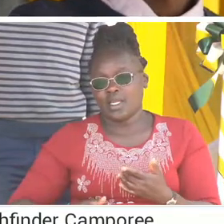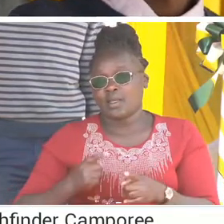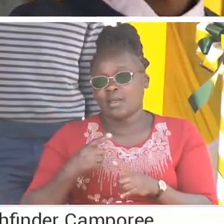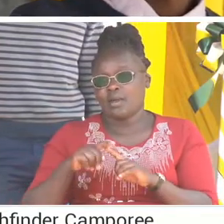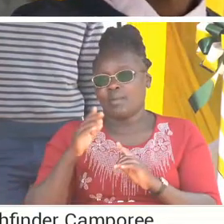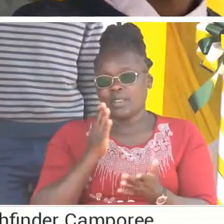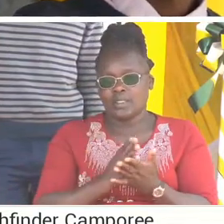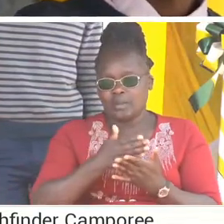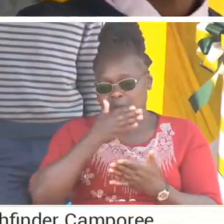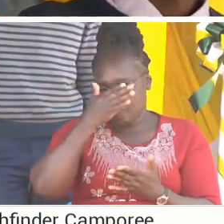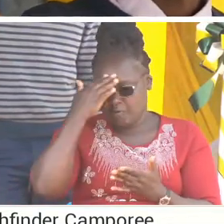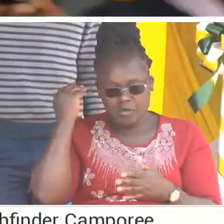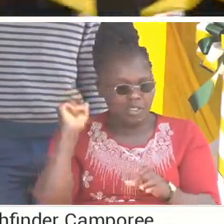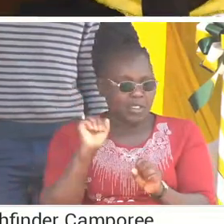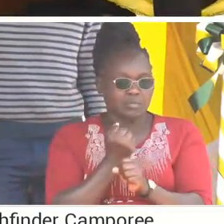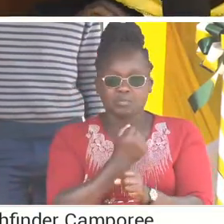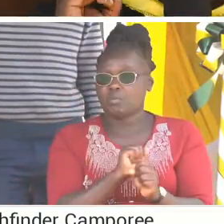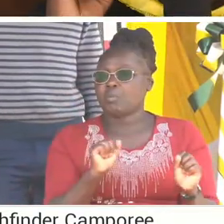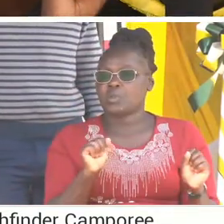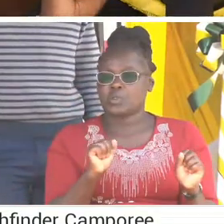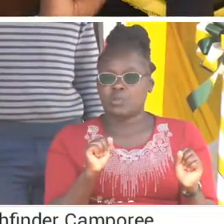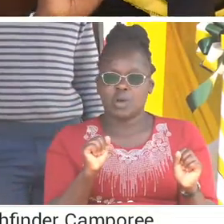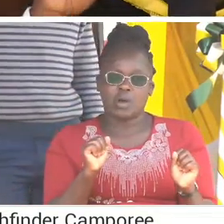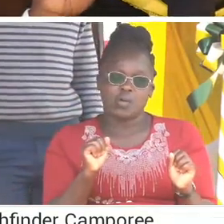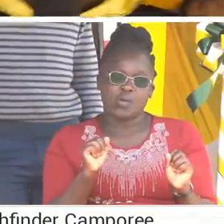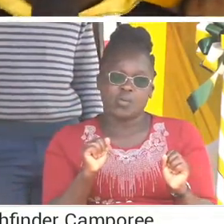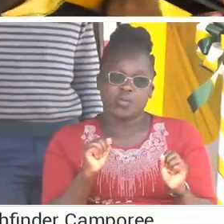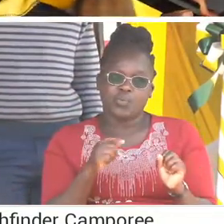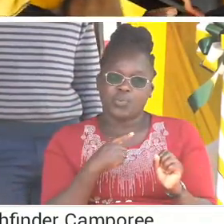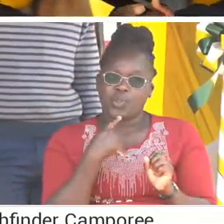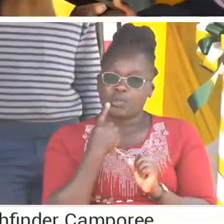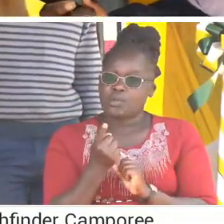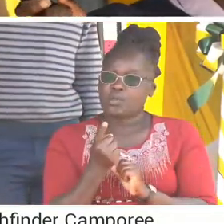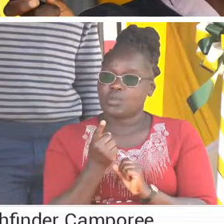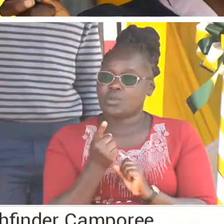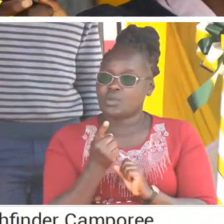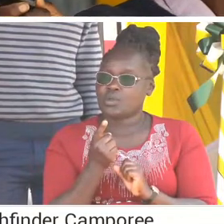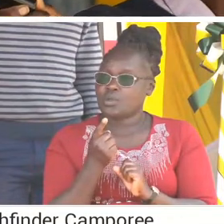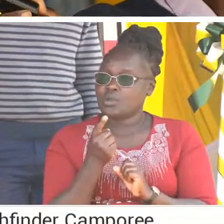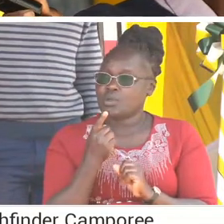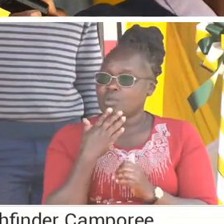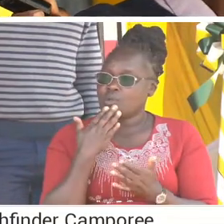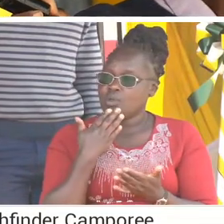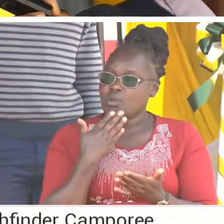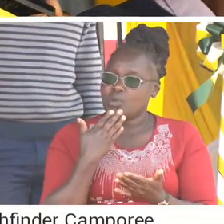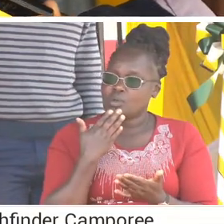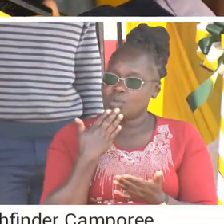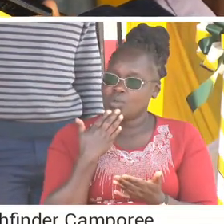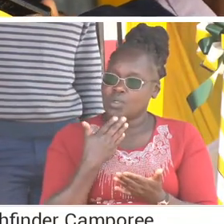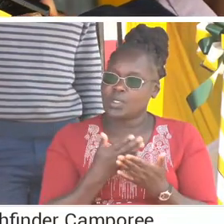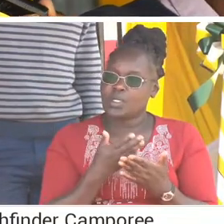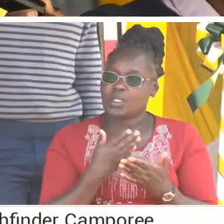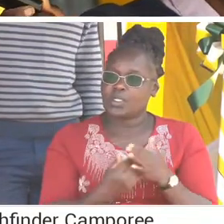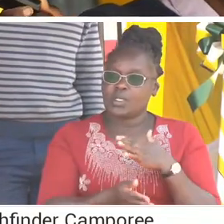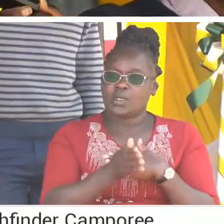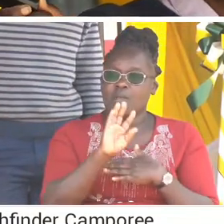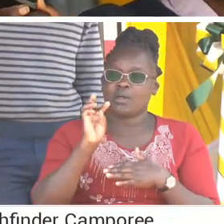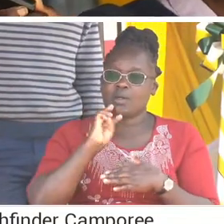nimeshuhudia kweli tumeneja hiyo fast katika Camporee hii. So